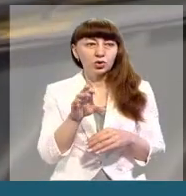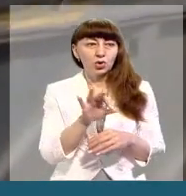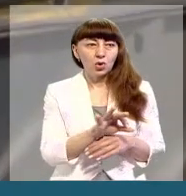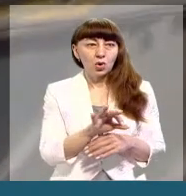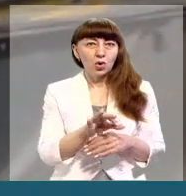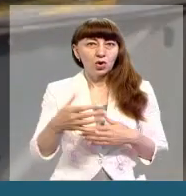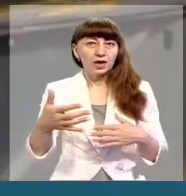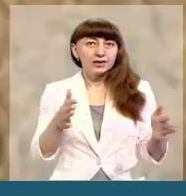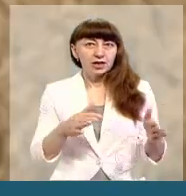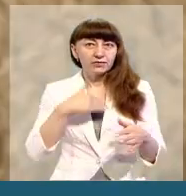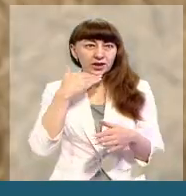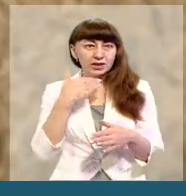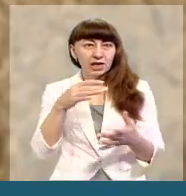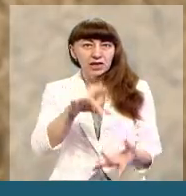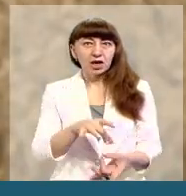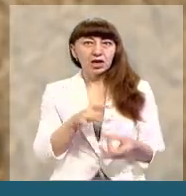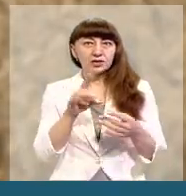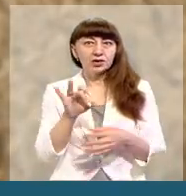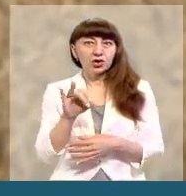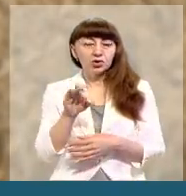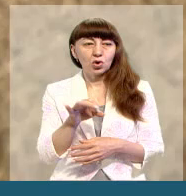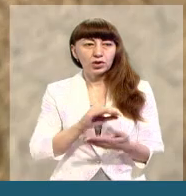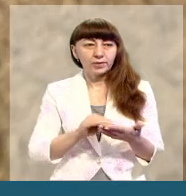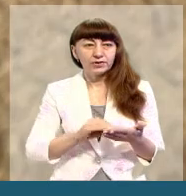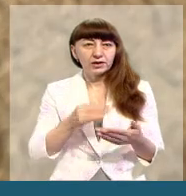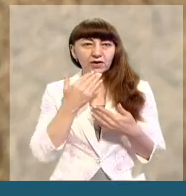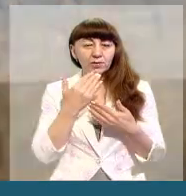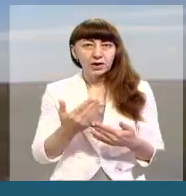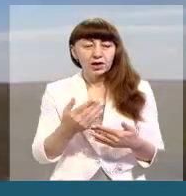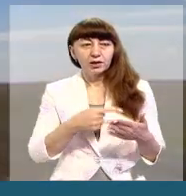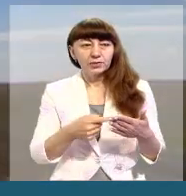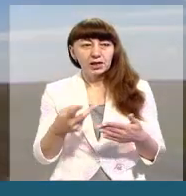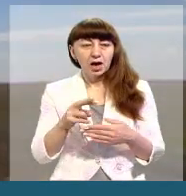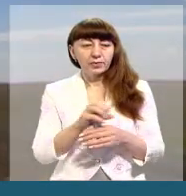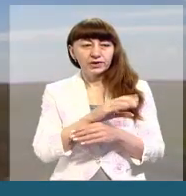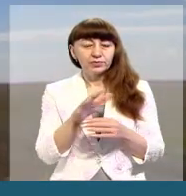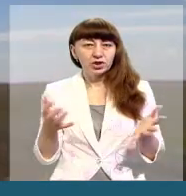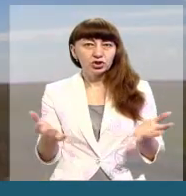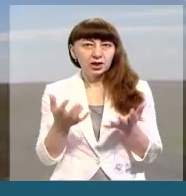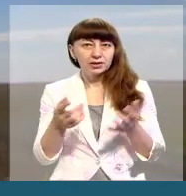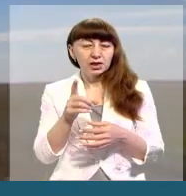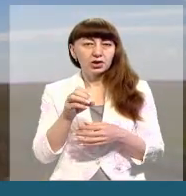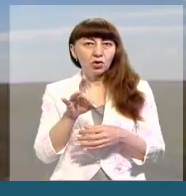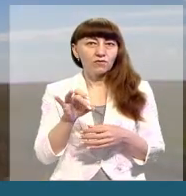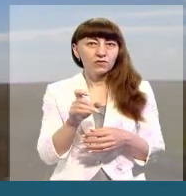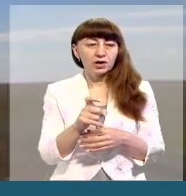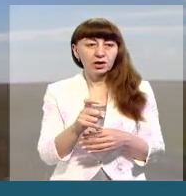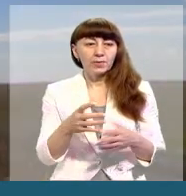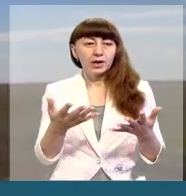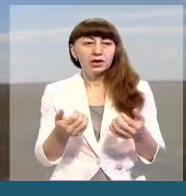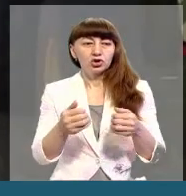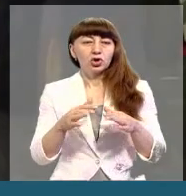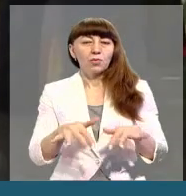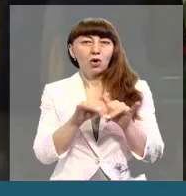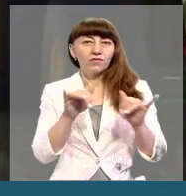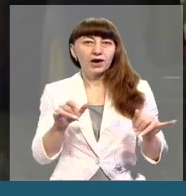сақталуын қамтамасыз ету үшін жаңа астық қоймаларын салу және қолданыстағыларын кеңейту арқылы элеваторлық қуатты арттыру жөнінде шаралар